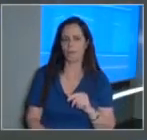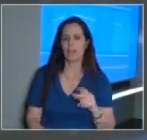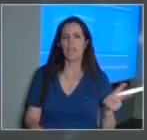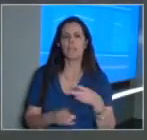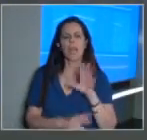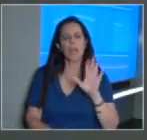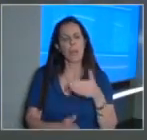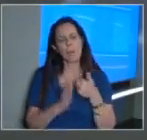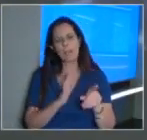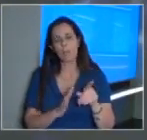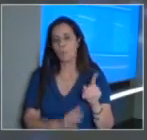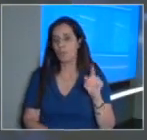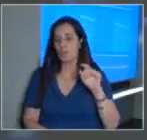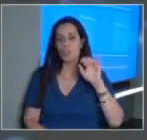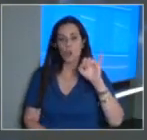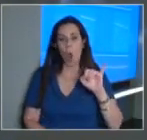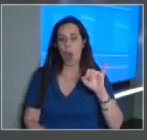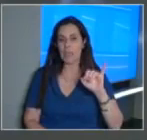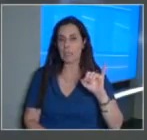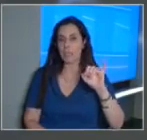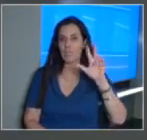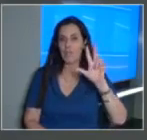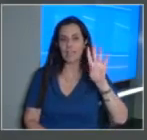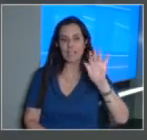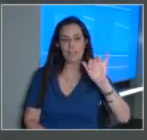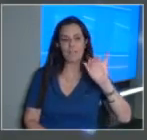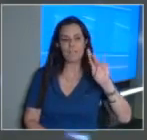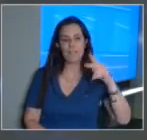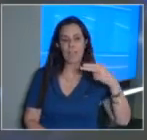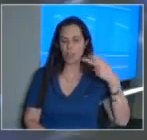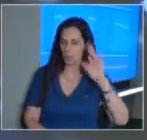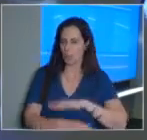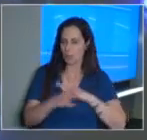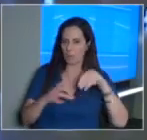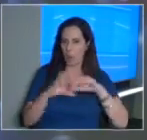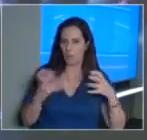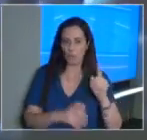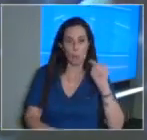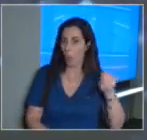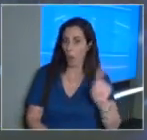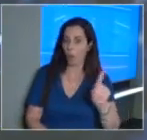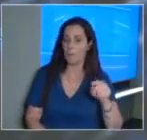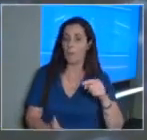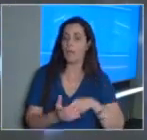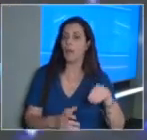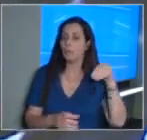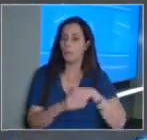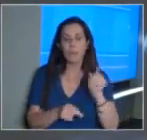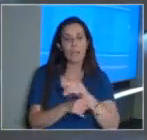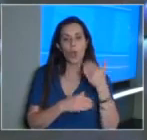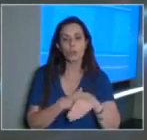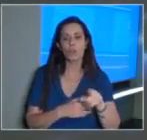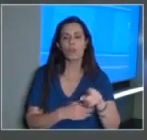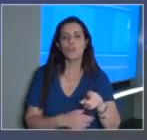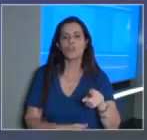אי אפשר היה גם להתעלם מההיעדרות של יועז זנדל וצביקה האוזר, שמזוהים עם הצד הימני יותר במפלגה, בעקבות השתתפותו ברגע האחרון